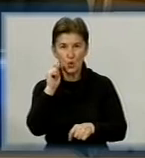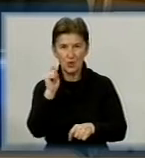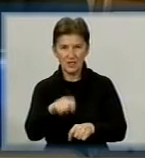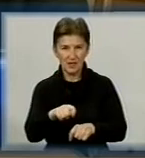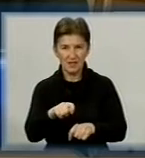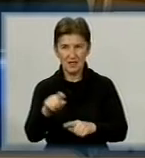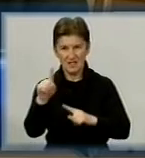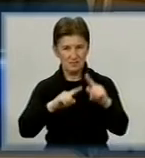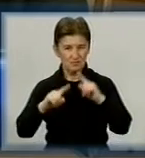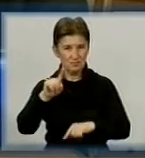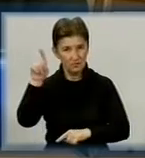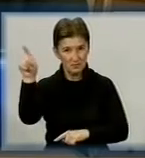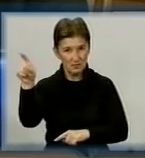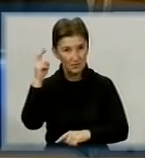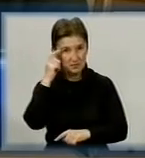Федоровича Януковича,